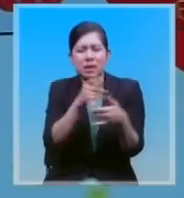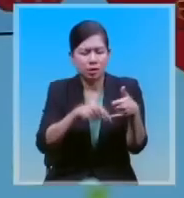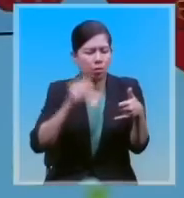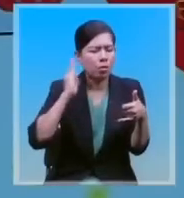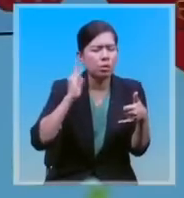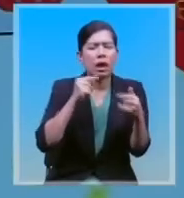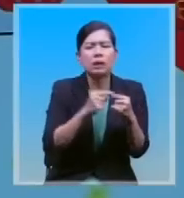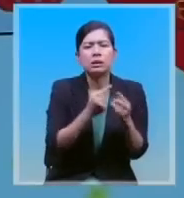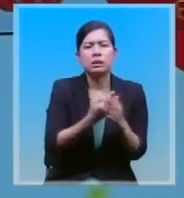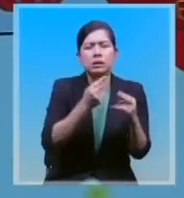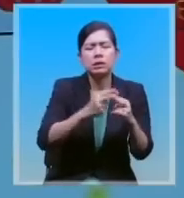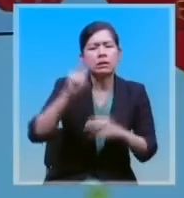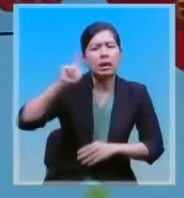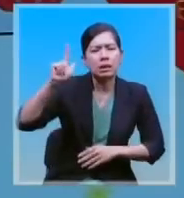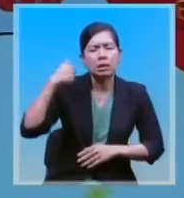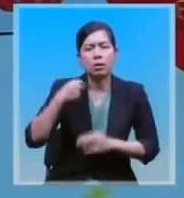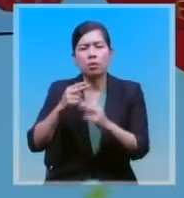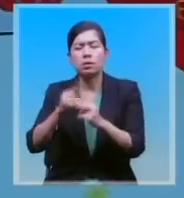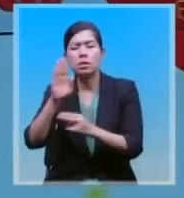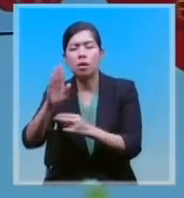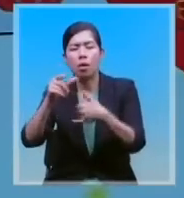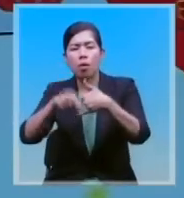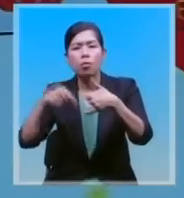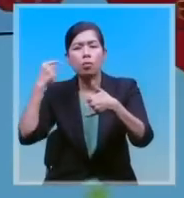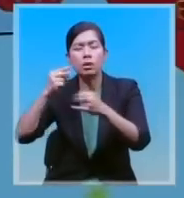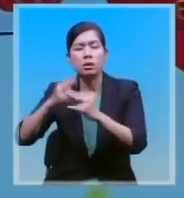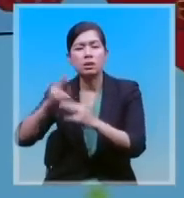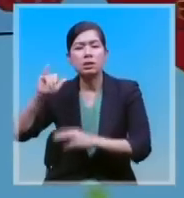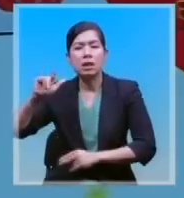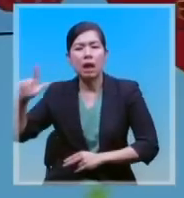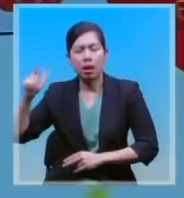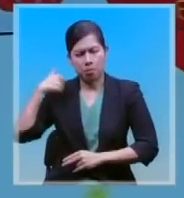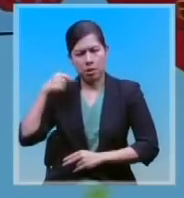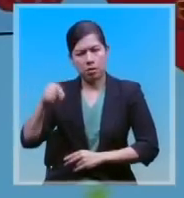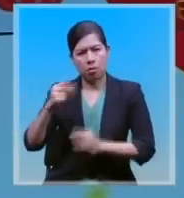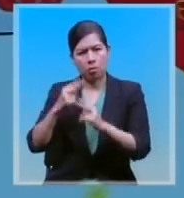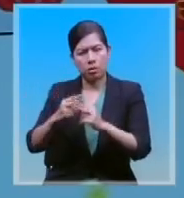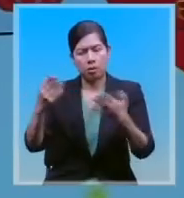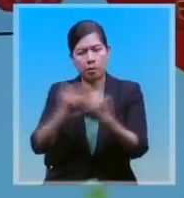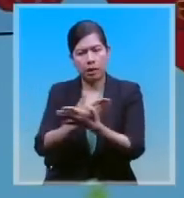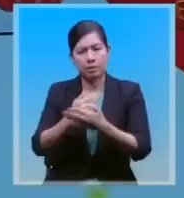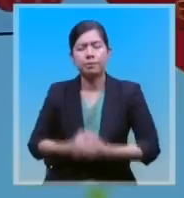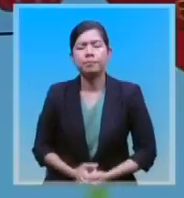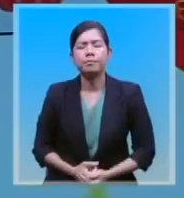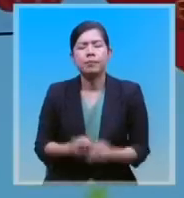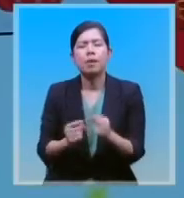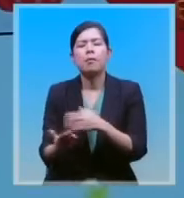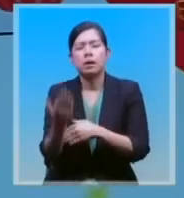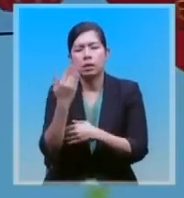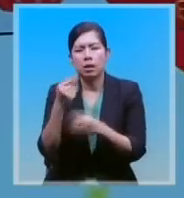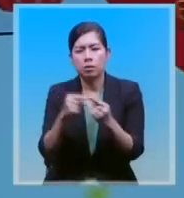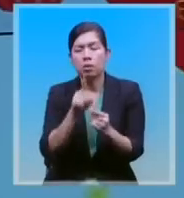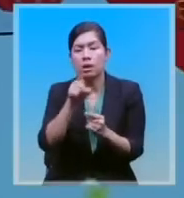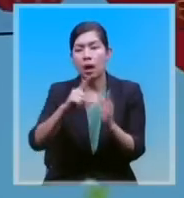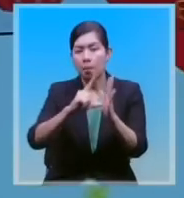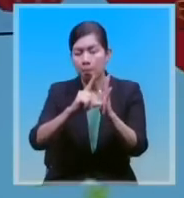ผู้หญิงชื่อยิ่งลักษณ์ เอาแบบนี้เลยเหรอครับ ใช่แล้วค่ะเมื่อช่วงเช้าสอบถามรองนัดรองนัดเล่าศรีสวกุลรองเลขาธิการกกต.ท่านบอก